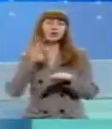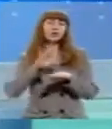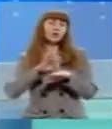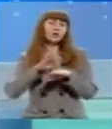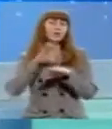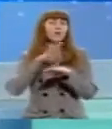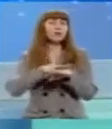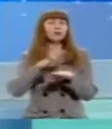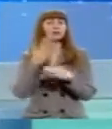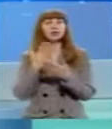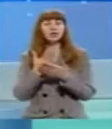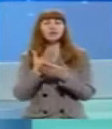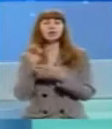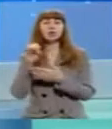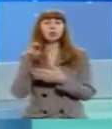тіркелді.